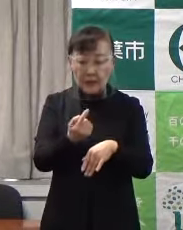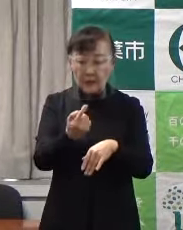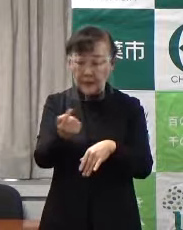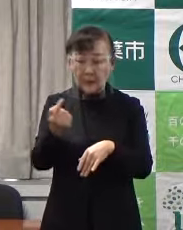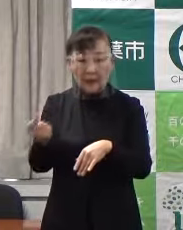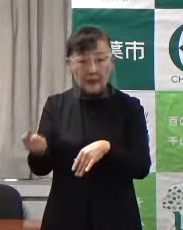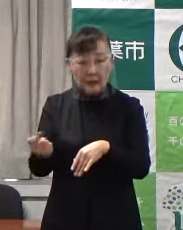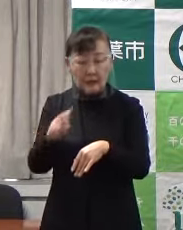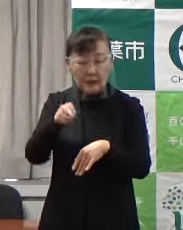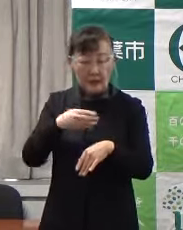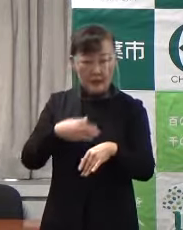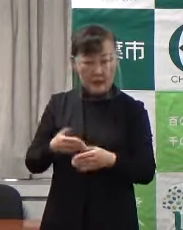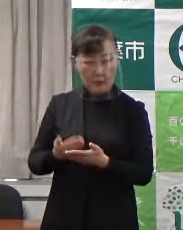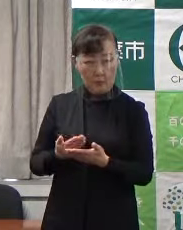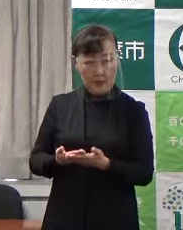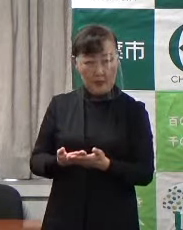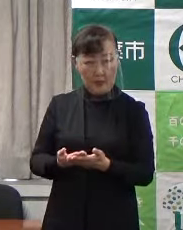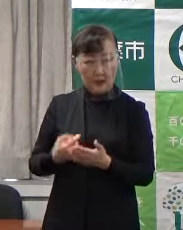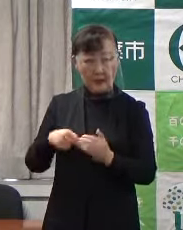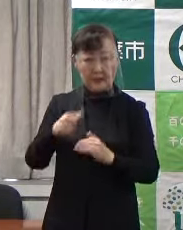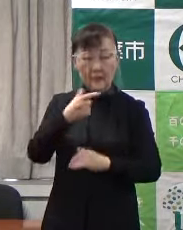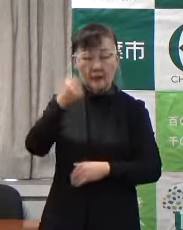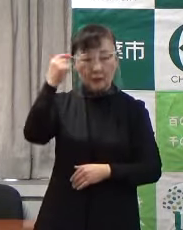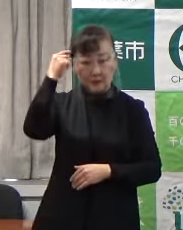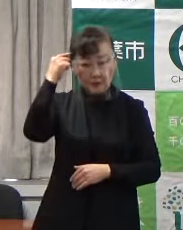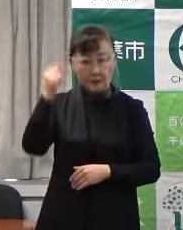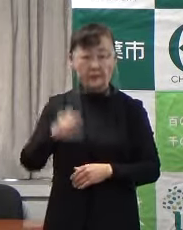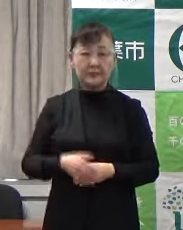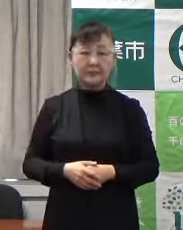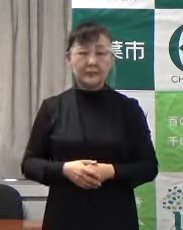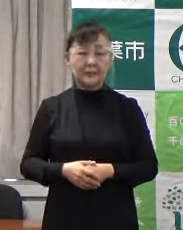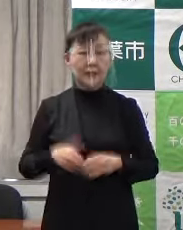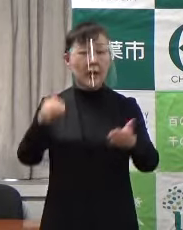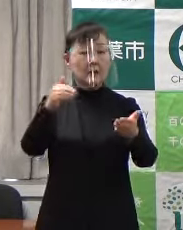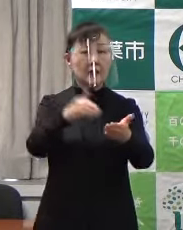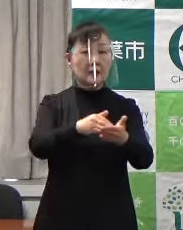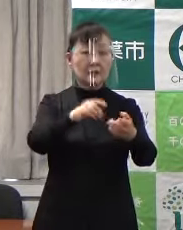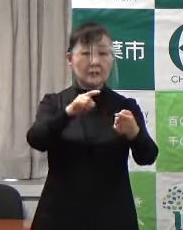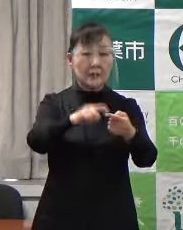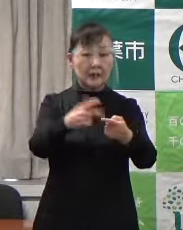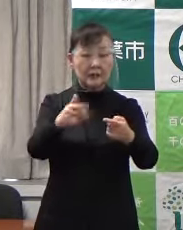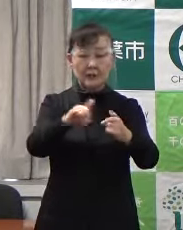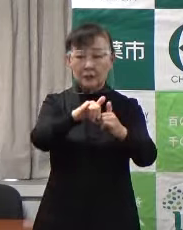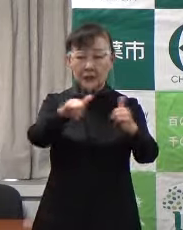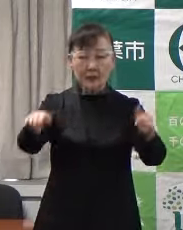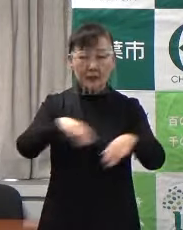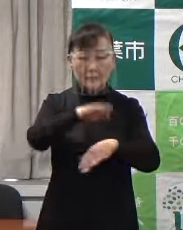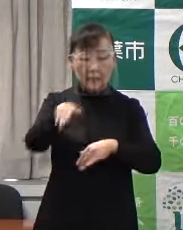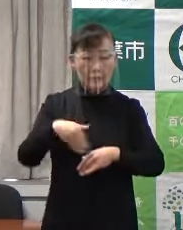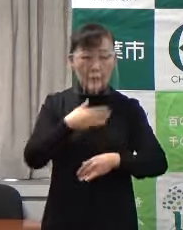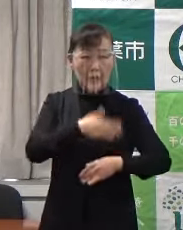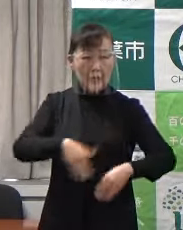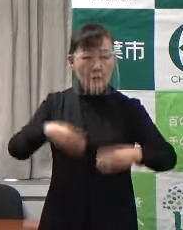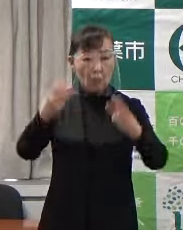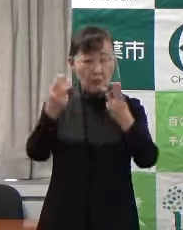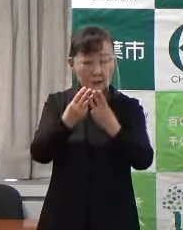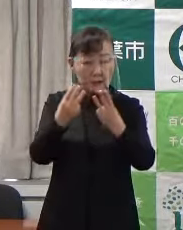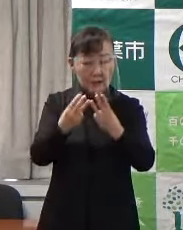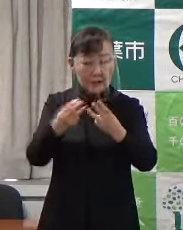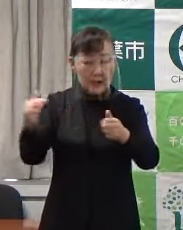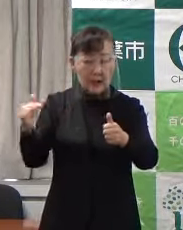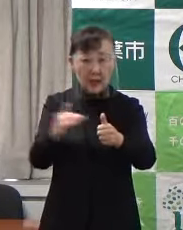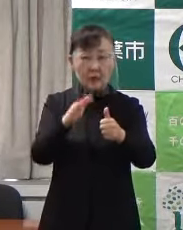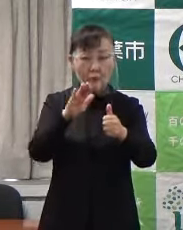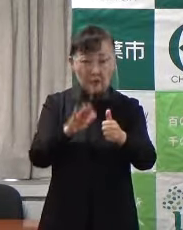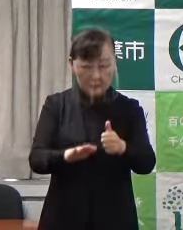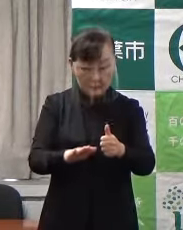ね、理解を求めていきたいと思います。それが最終的には市民の皆さん方の健康数値にしっかりと影響を与え